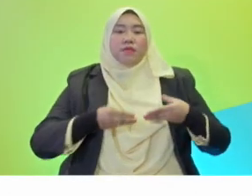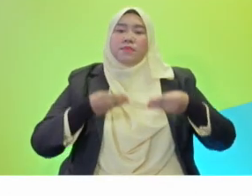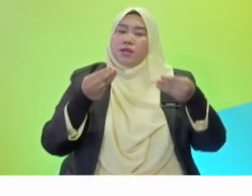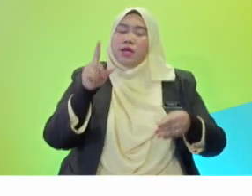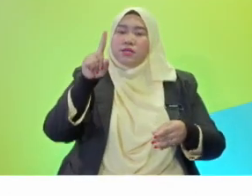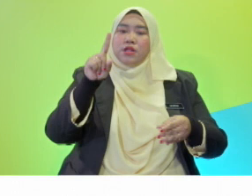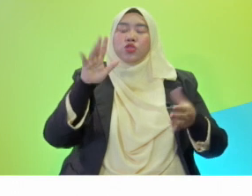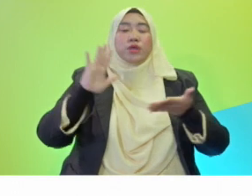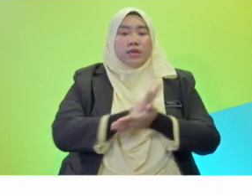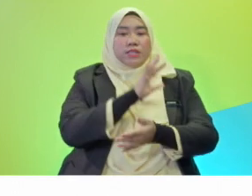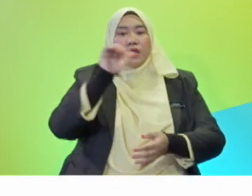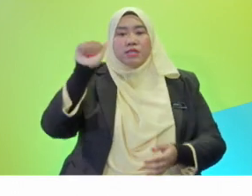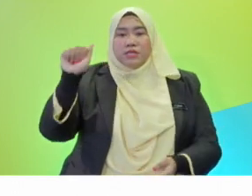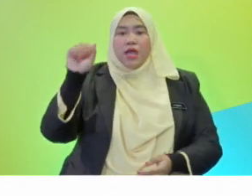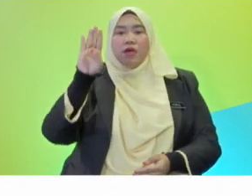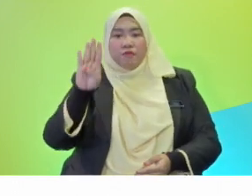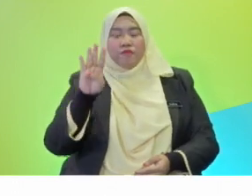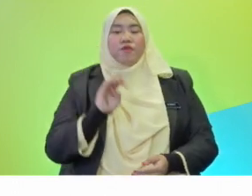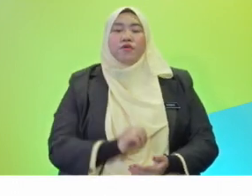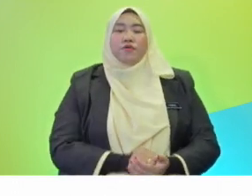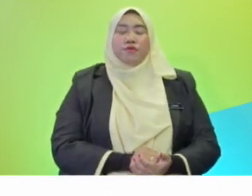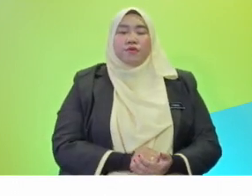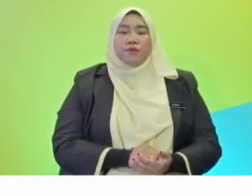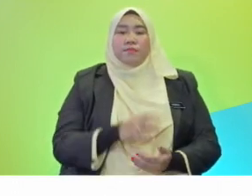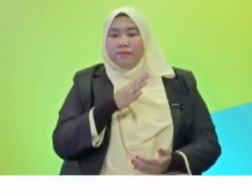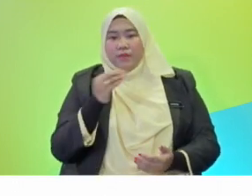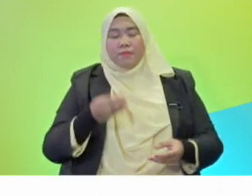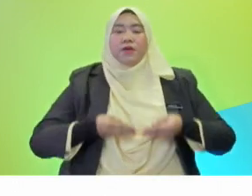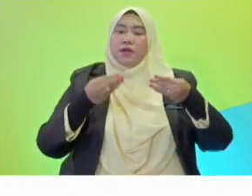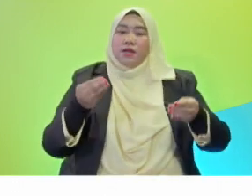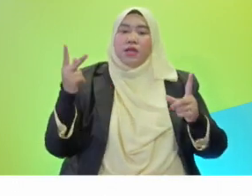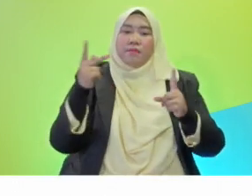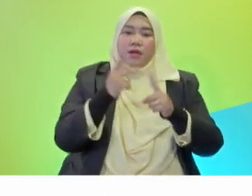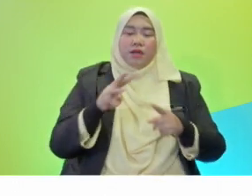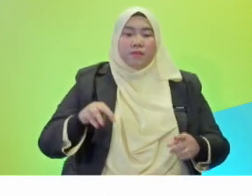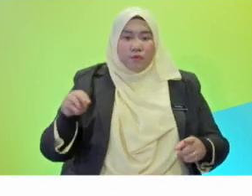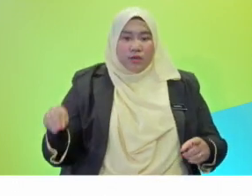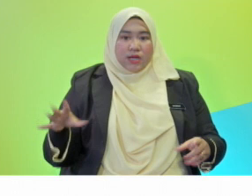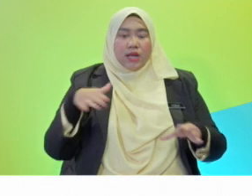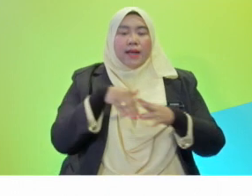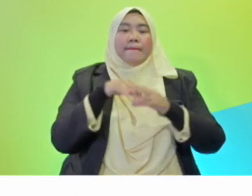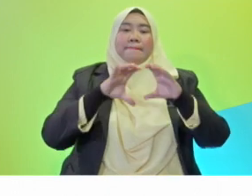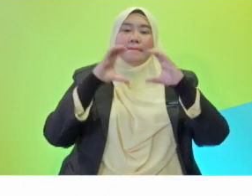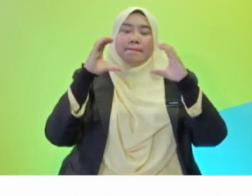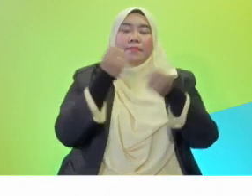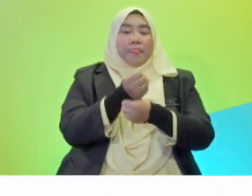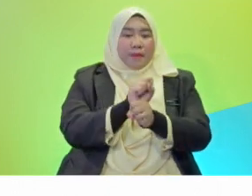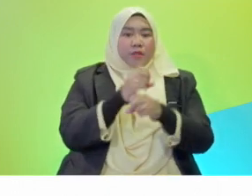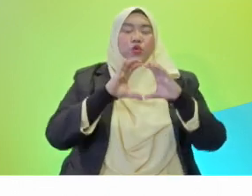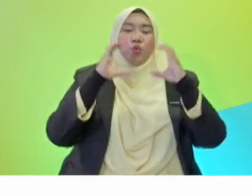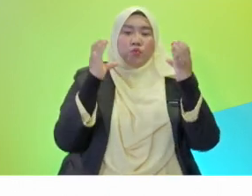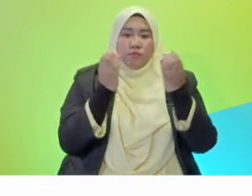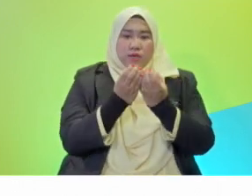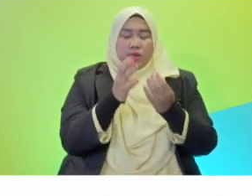Evo saja Oke sekali lagi kertas dan diberikan kepada murid-murid dalam bentuk kumpulan Oke dan mereka